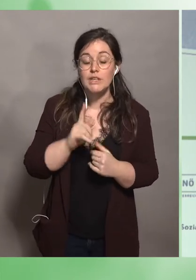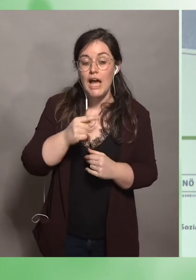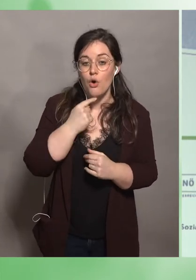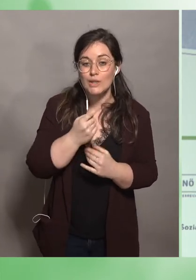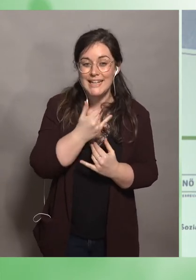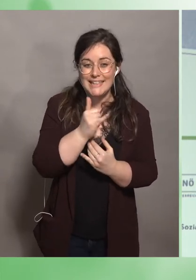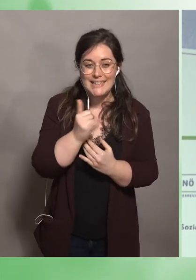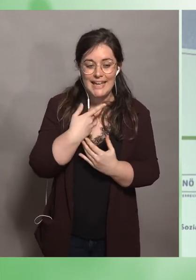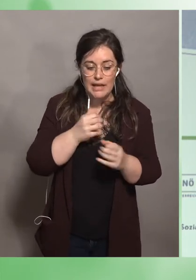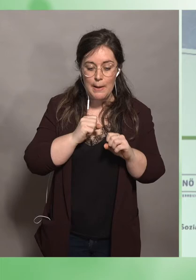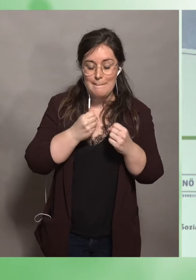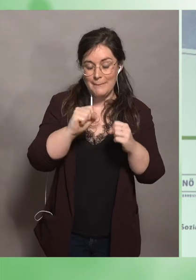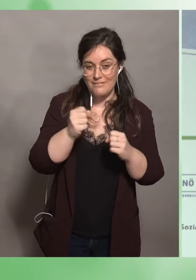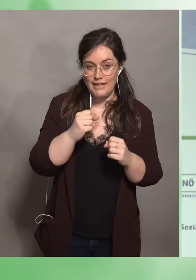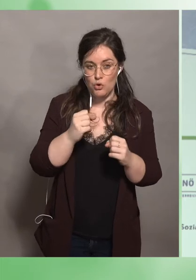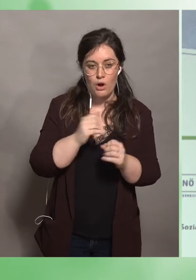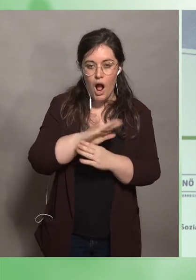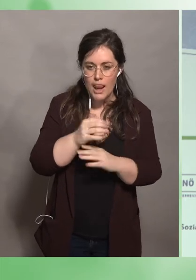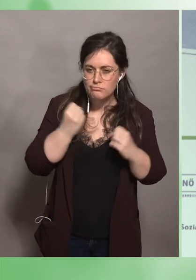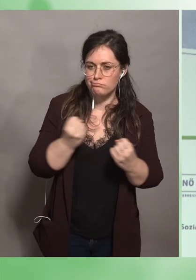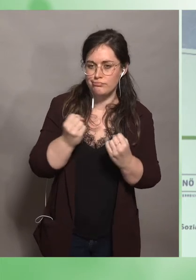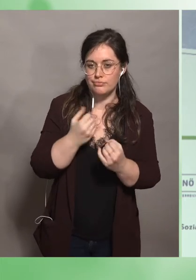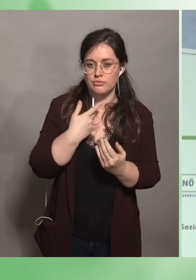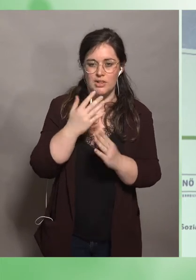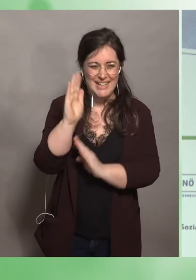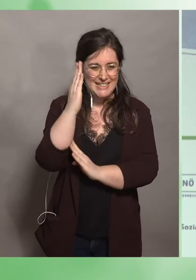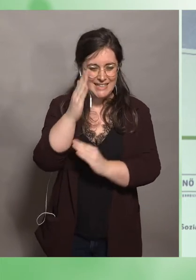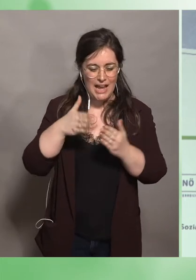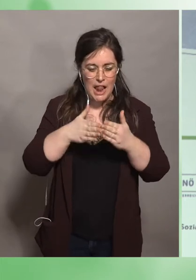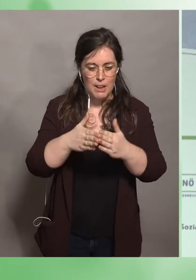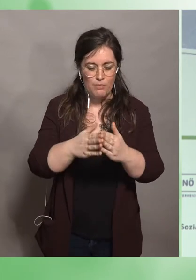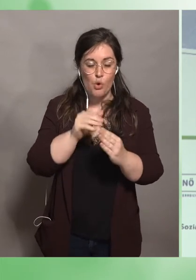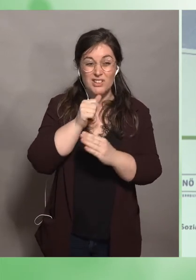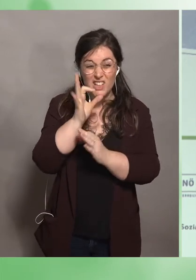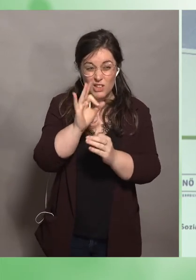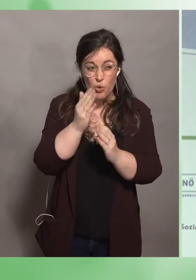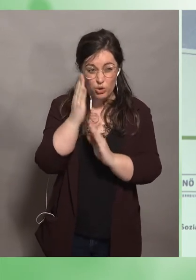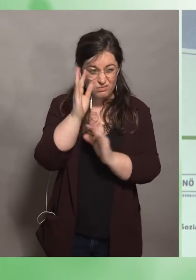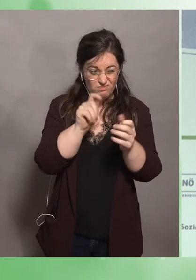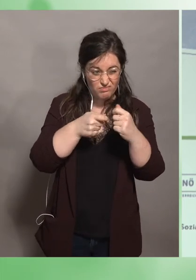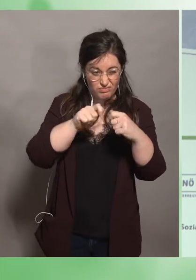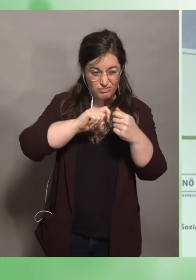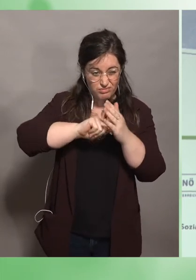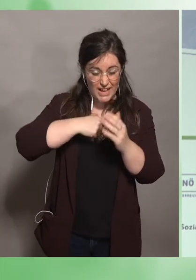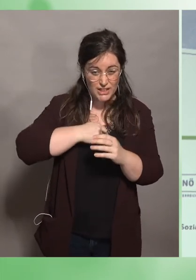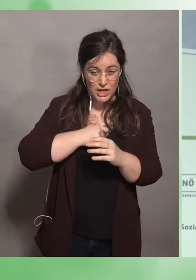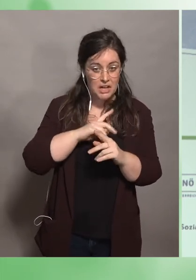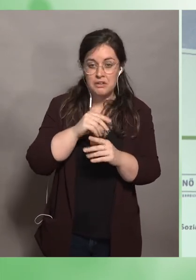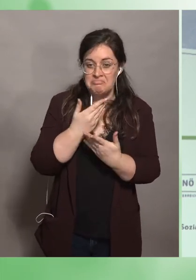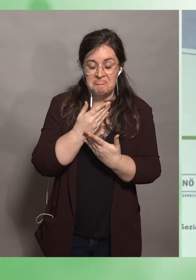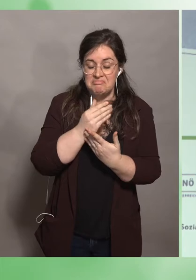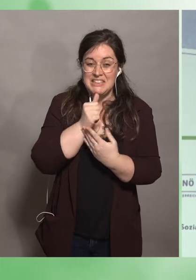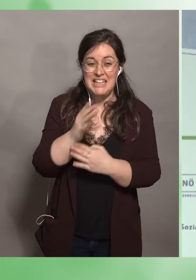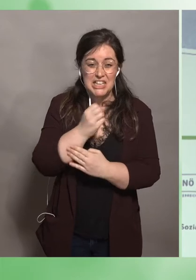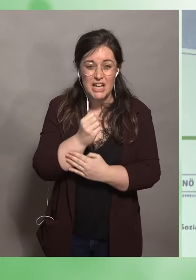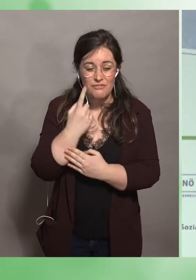Bewegung, jeder Effort, den man einsetzt in einem Segelboot, wo das Segel nicht richtig eingestellt ist, verschwendet ist, weil man seinem Ziel nicht